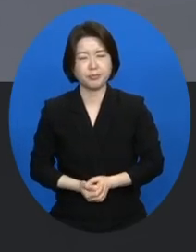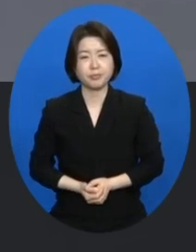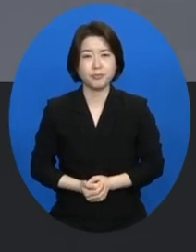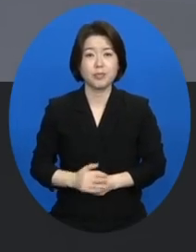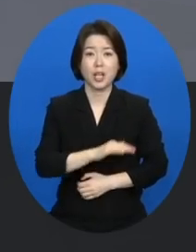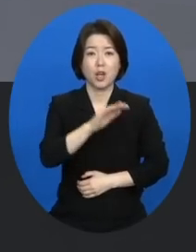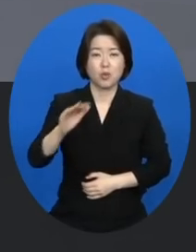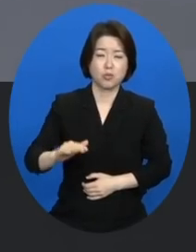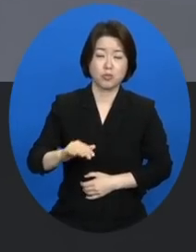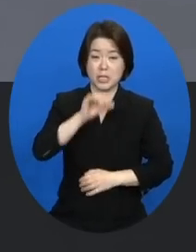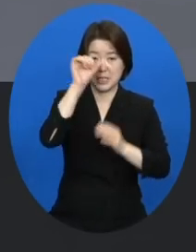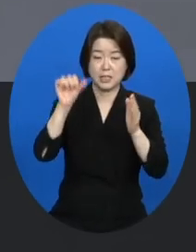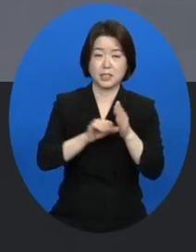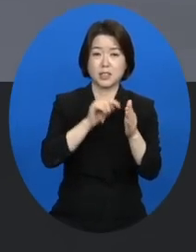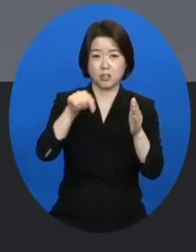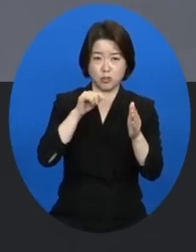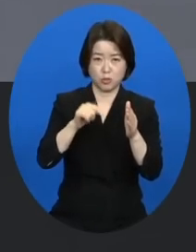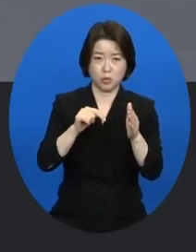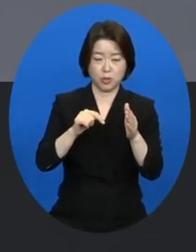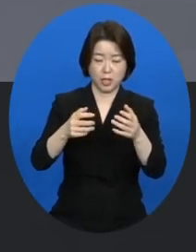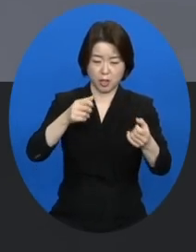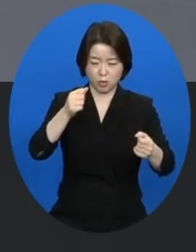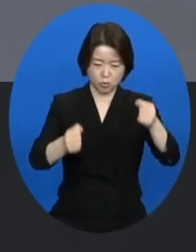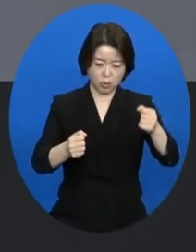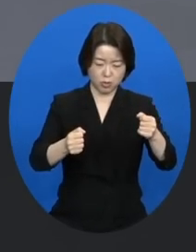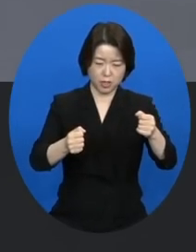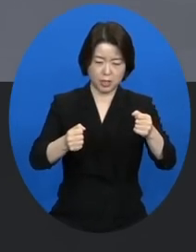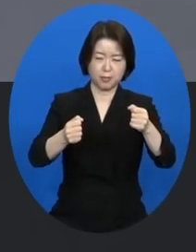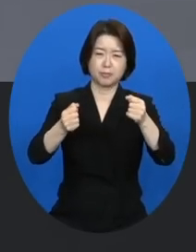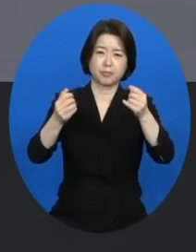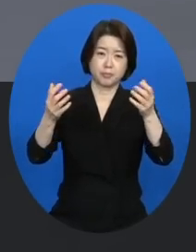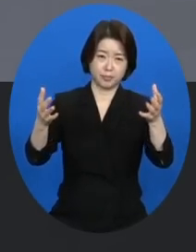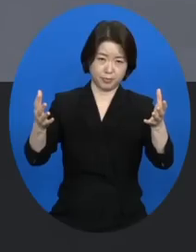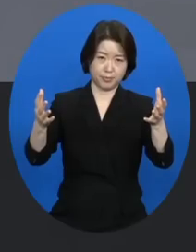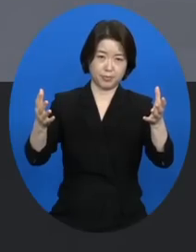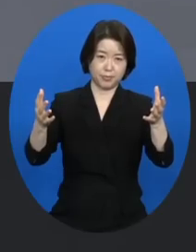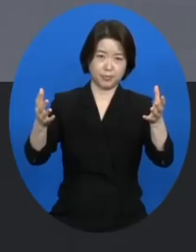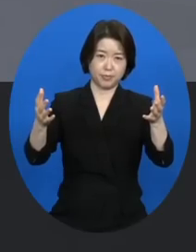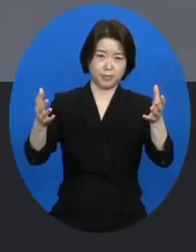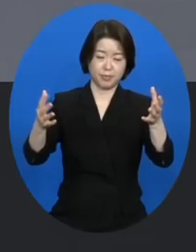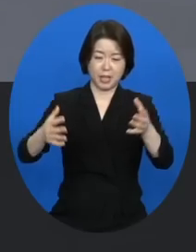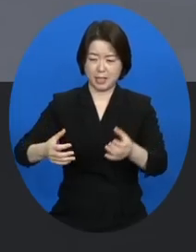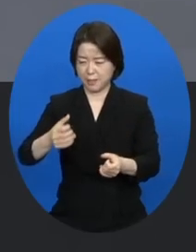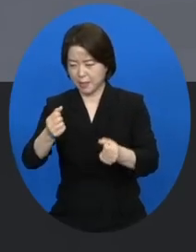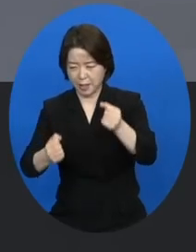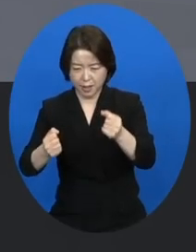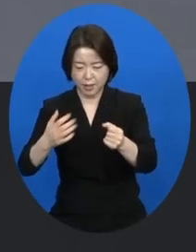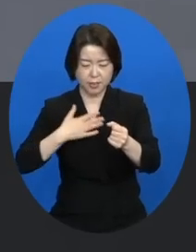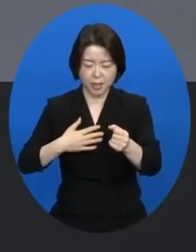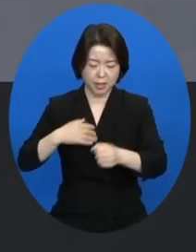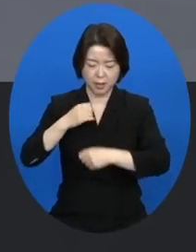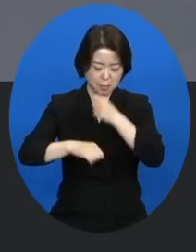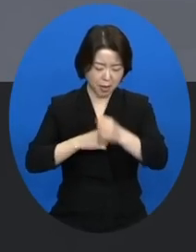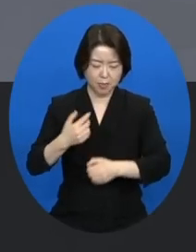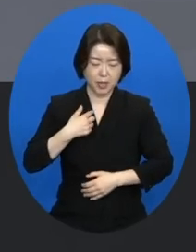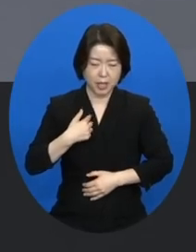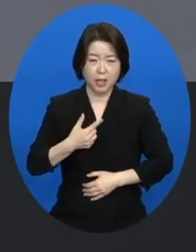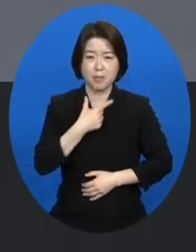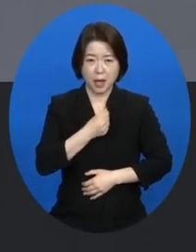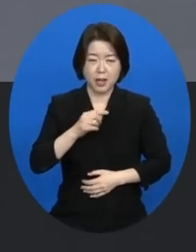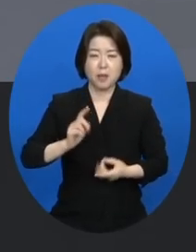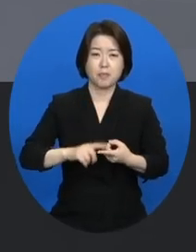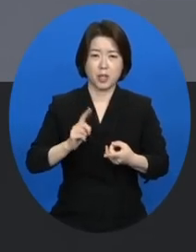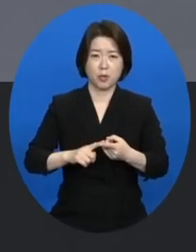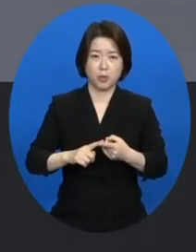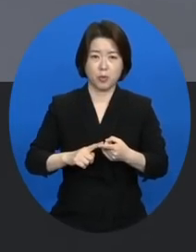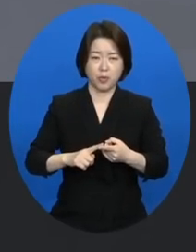우리가 우리의 인생의 운전대를 제가 쥐고 있었습니다. 나의 뜻대로, 내 바람대로,